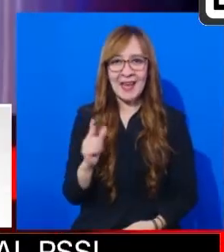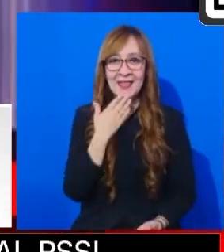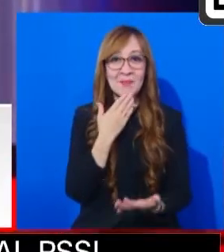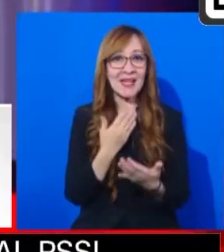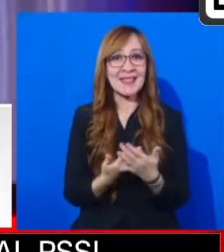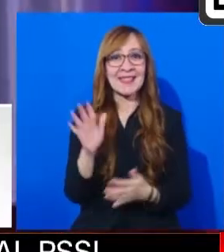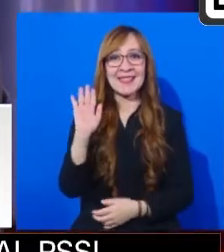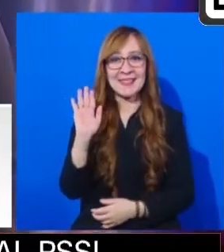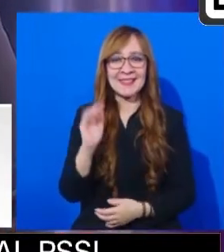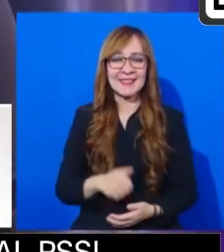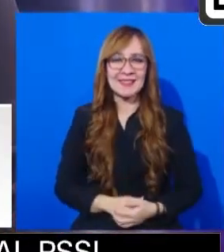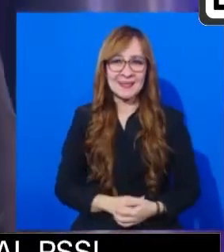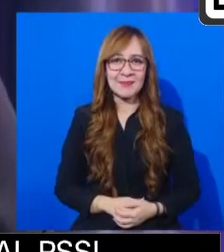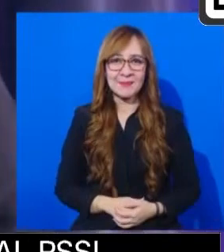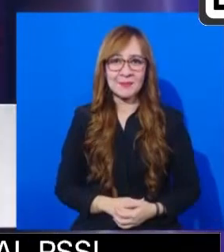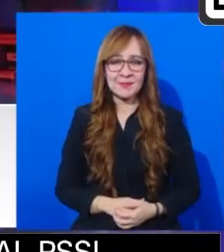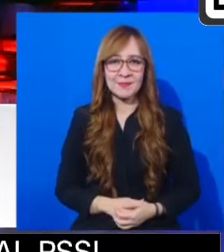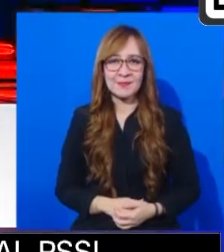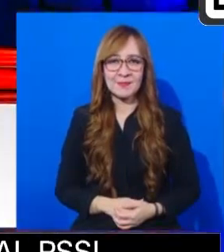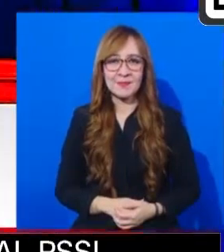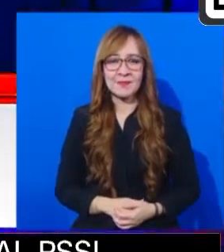kasih, sampai jumpa.